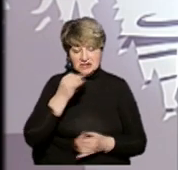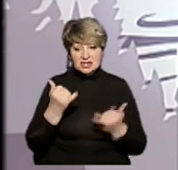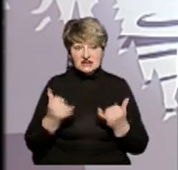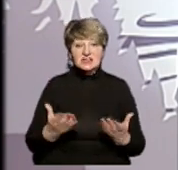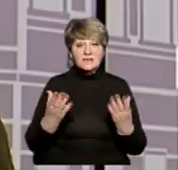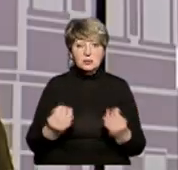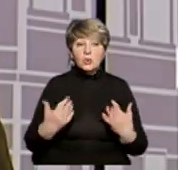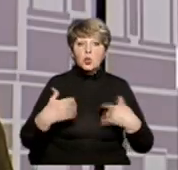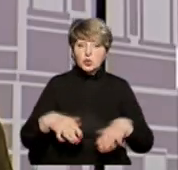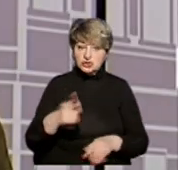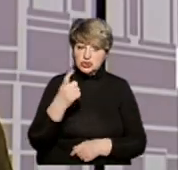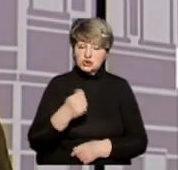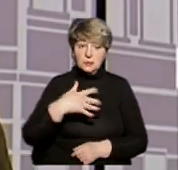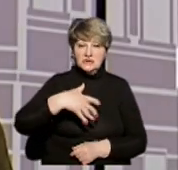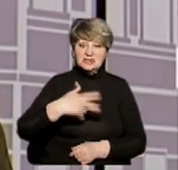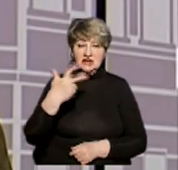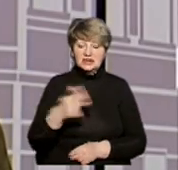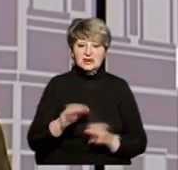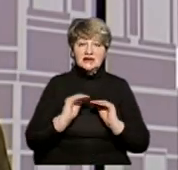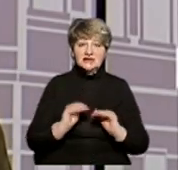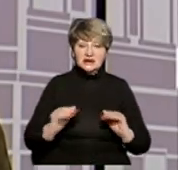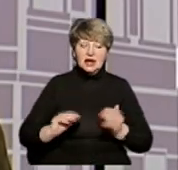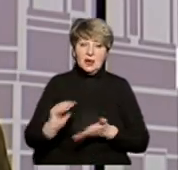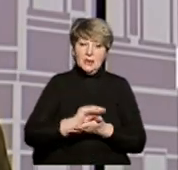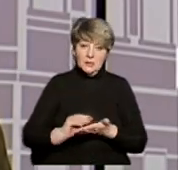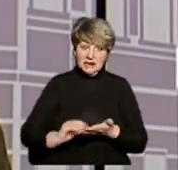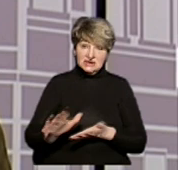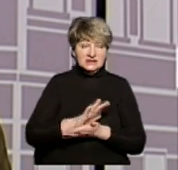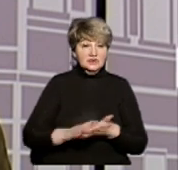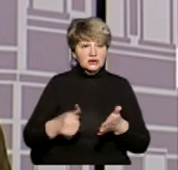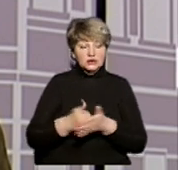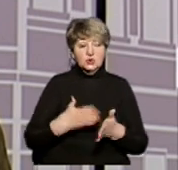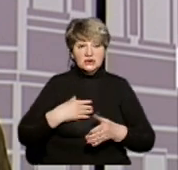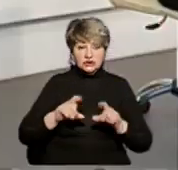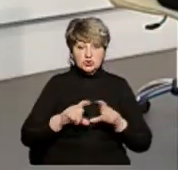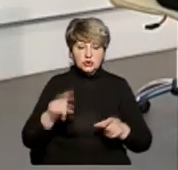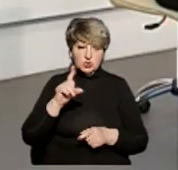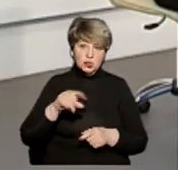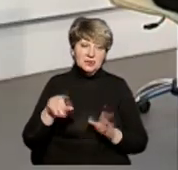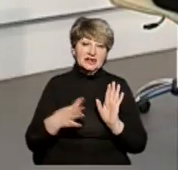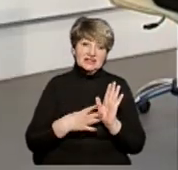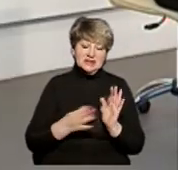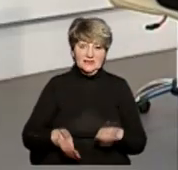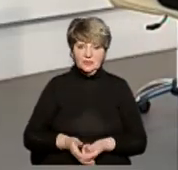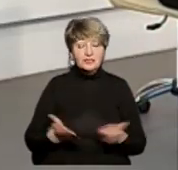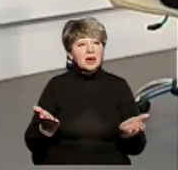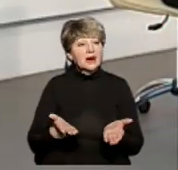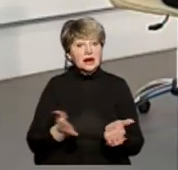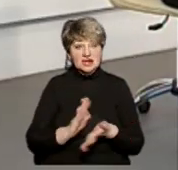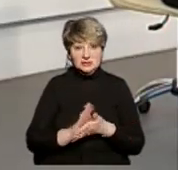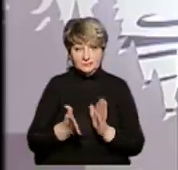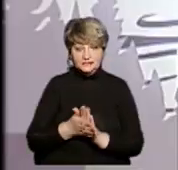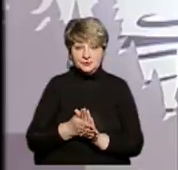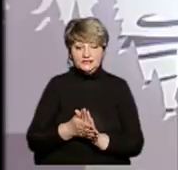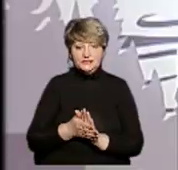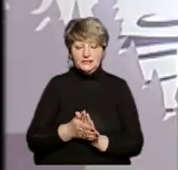вже 153 учні написали заяву до Черкаської гімназії номер 9. Пане Валерію, яка ситуація